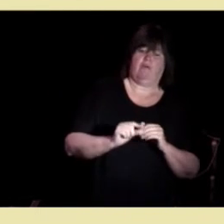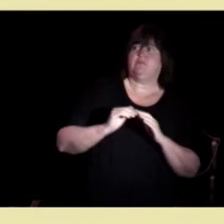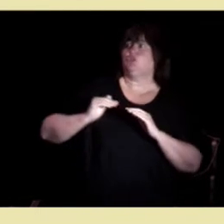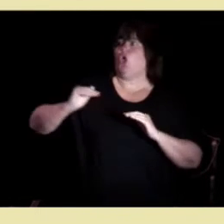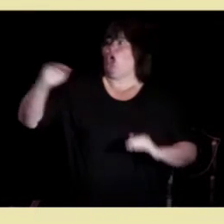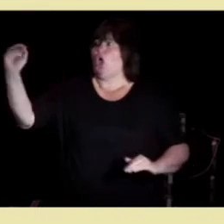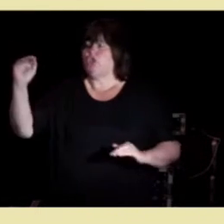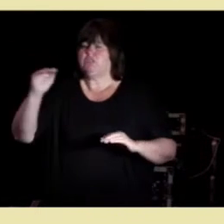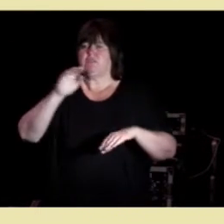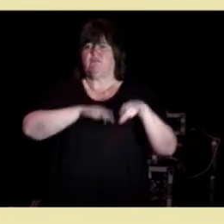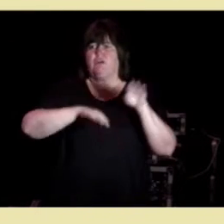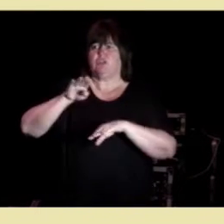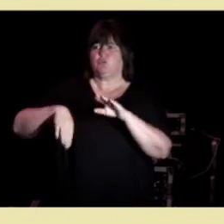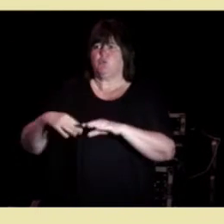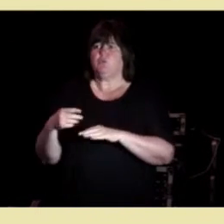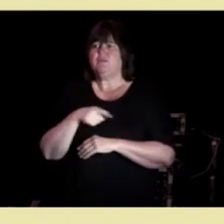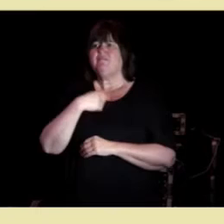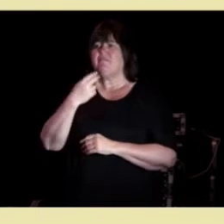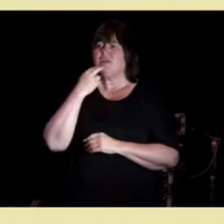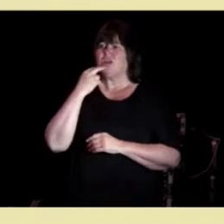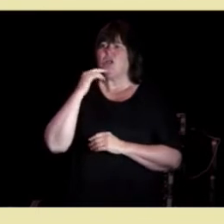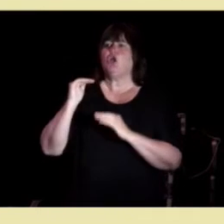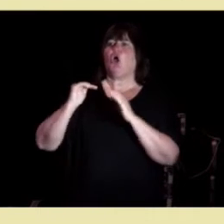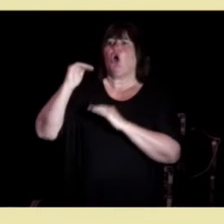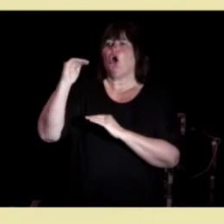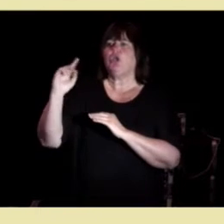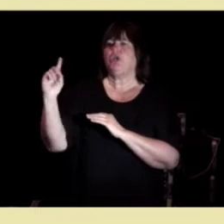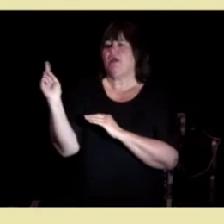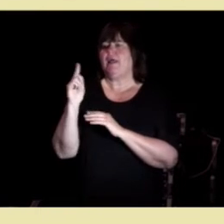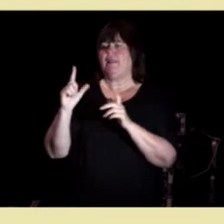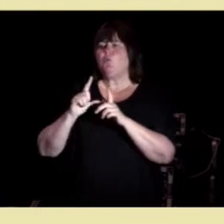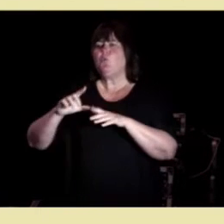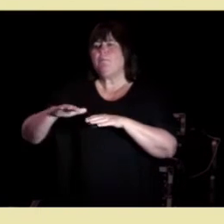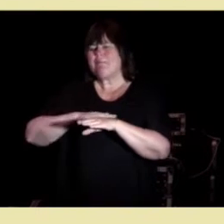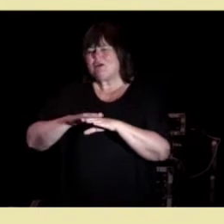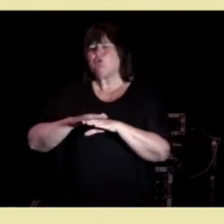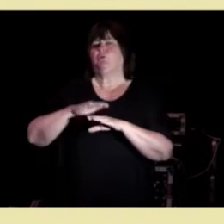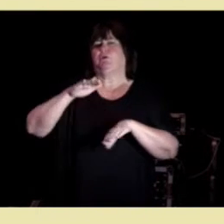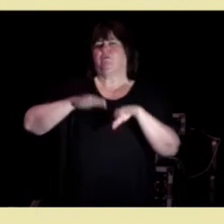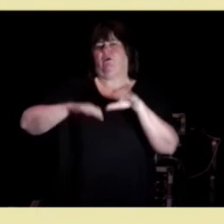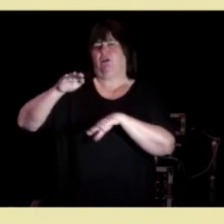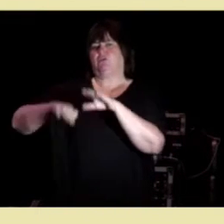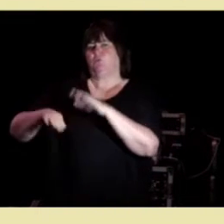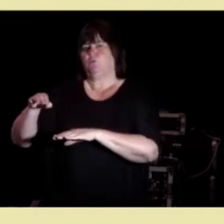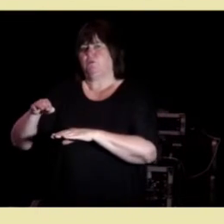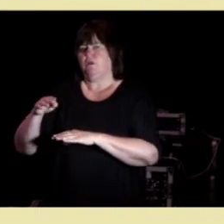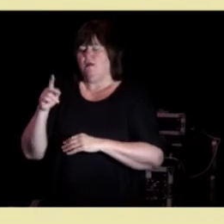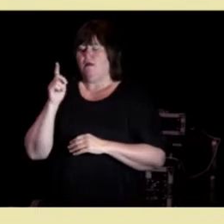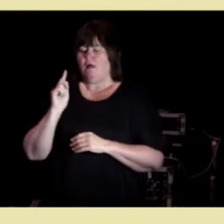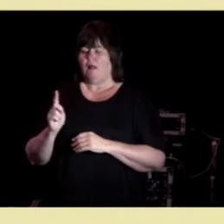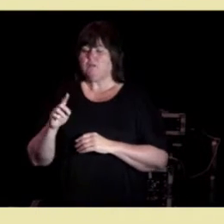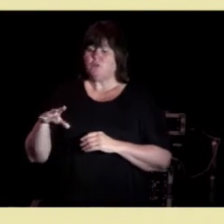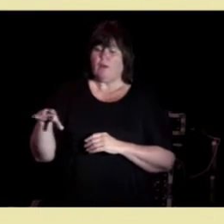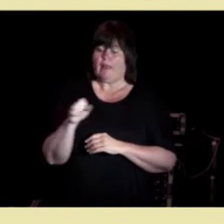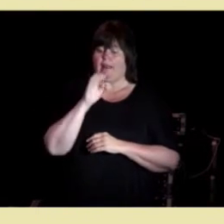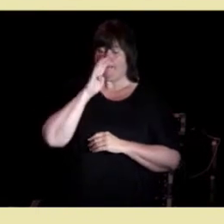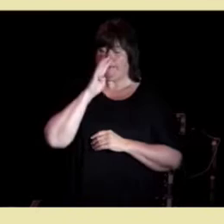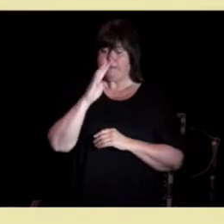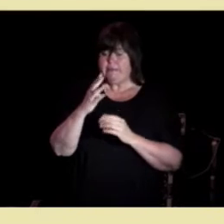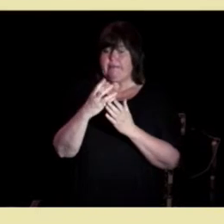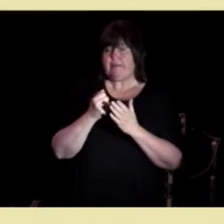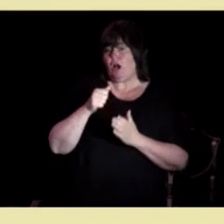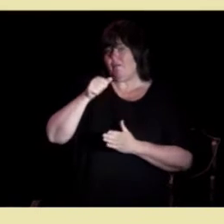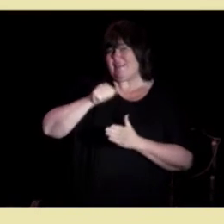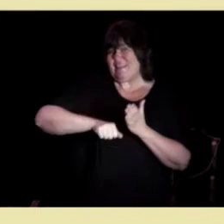høyeste variasjonen, så kaller vi det høy eller ubegrunnet variasjon. Og da det altså slik at hele ni av disse